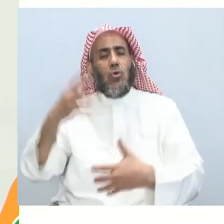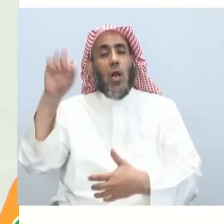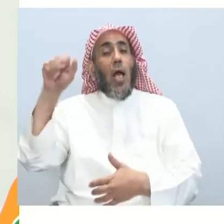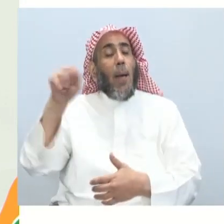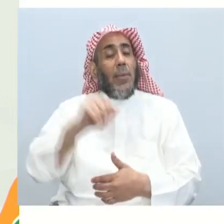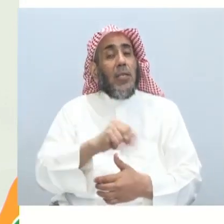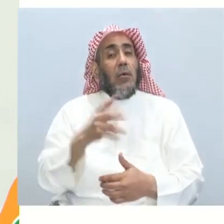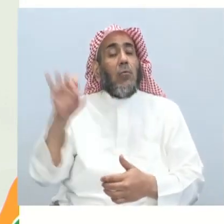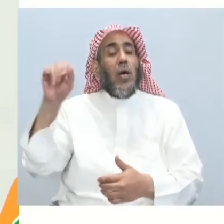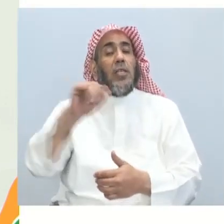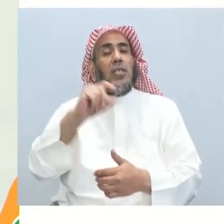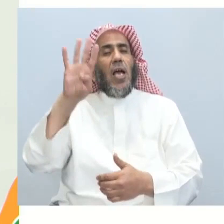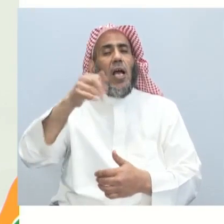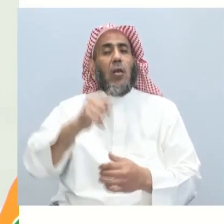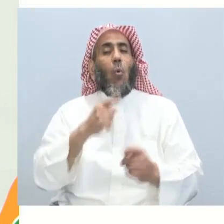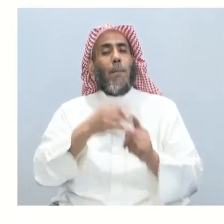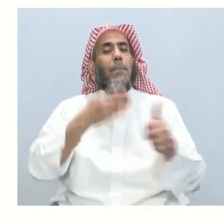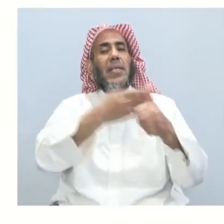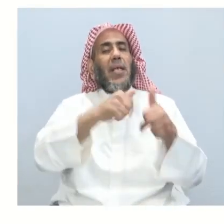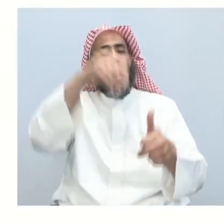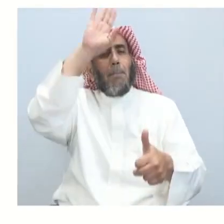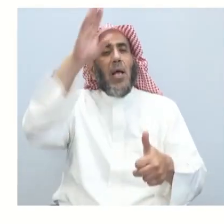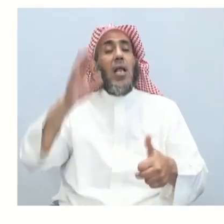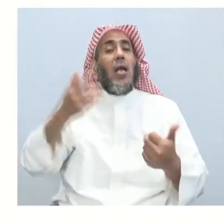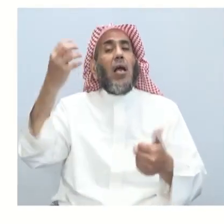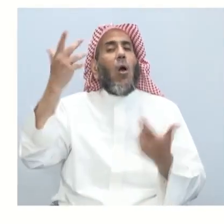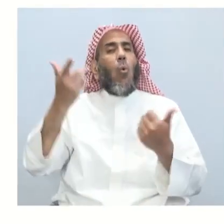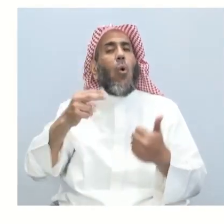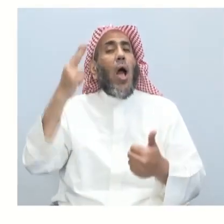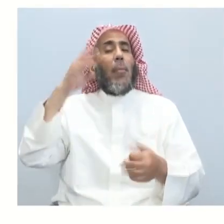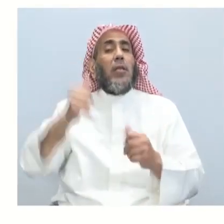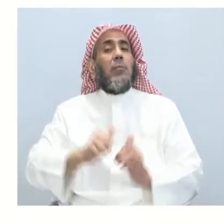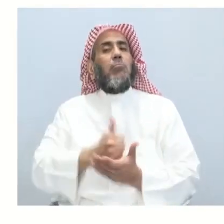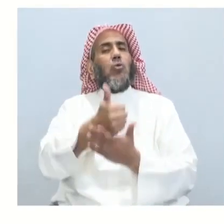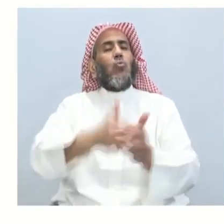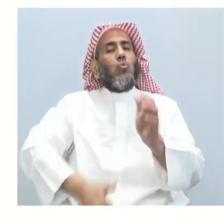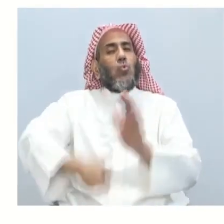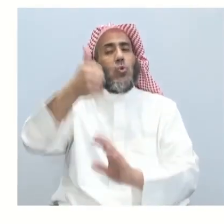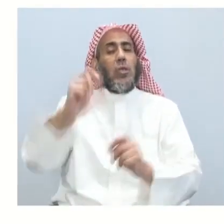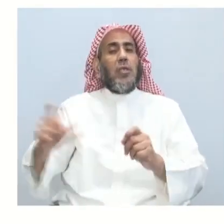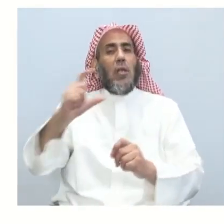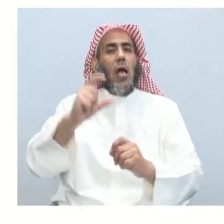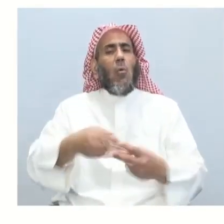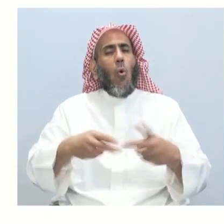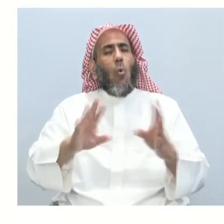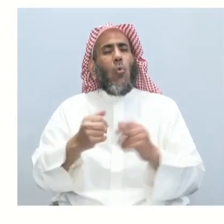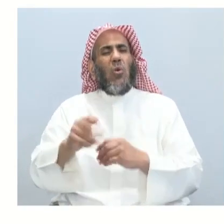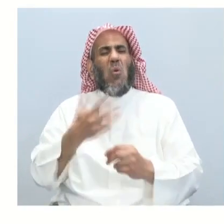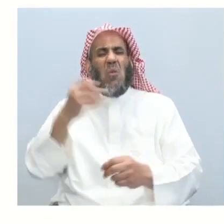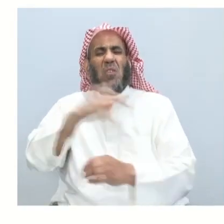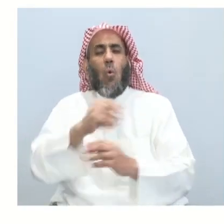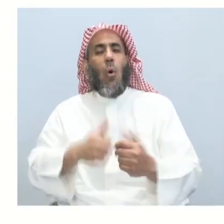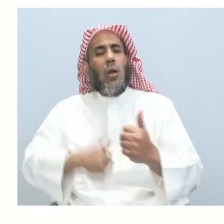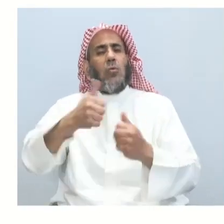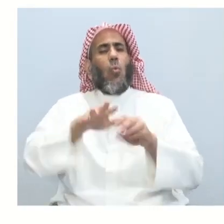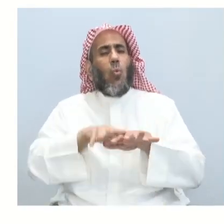الغزاوي وفؤاد شاكر ومن ذلك مدح الملك عبد العزيز بنصره الاسلام والقضاء على الفتن وتوحيد الصفوف وبث الاسلام